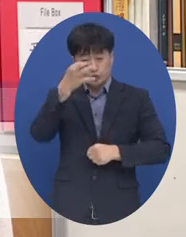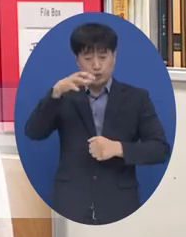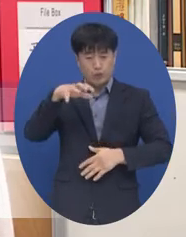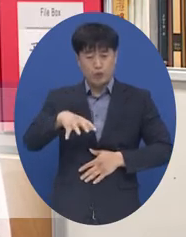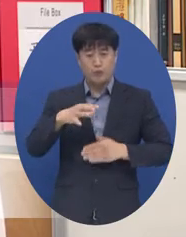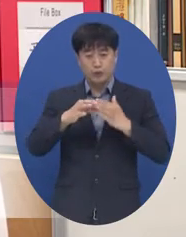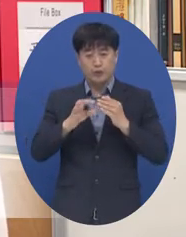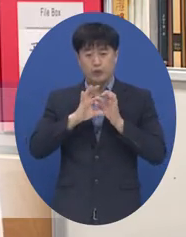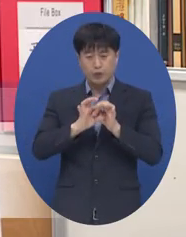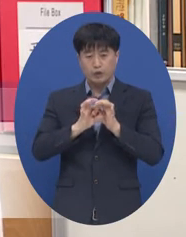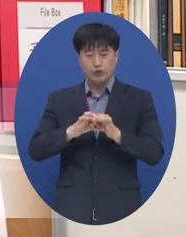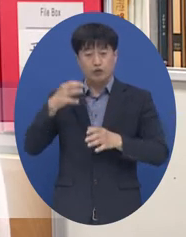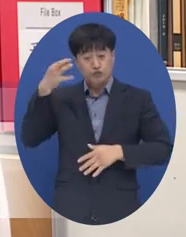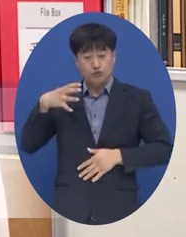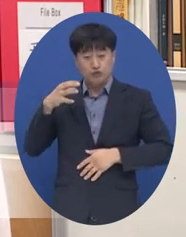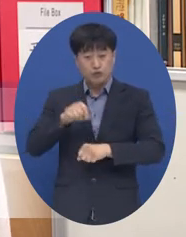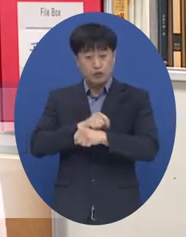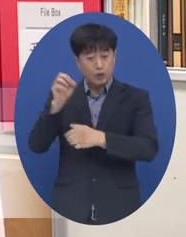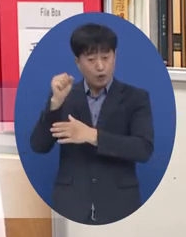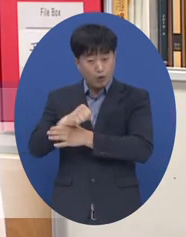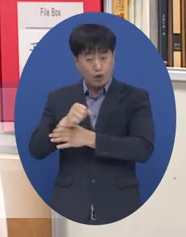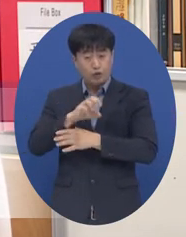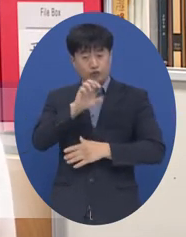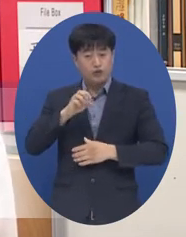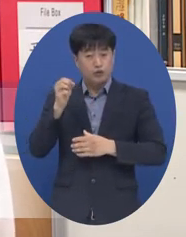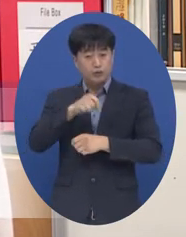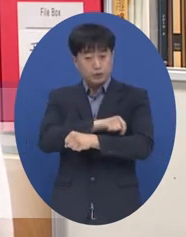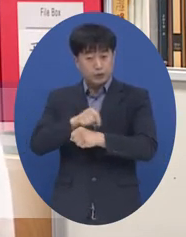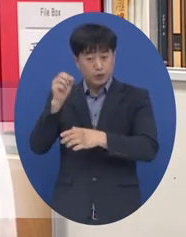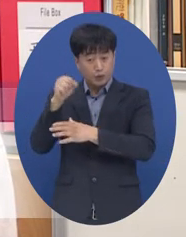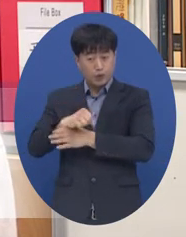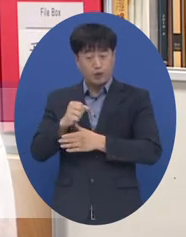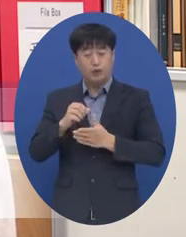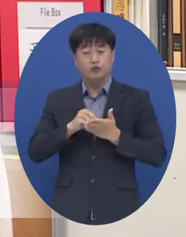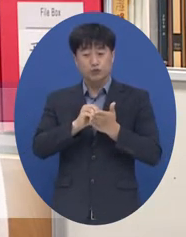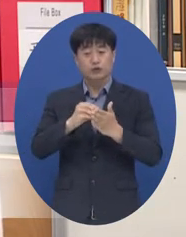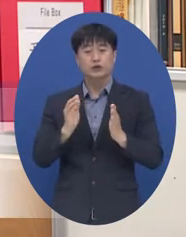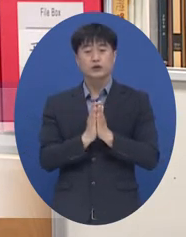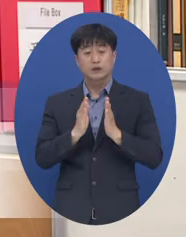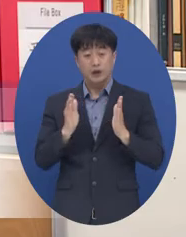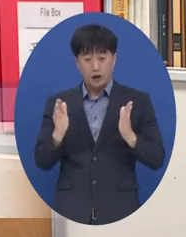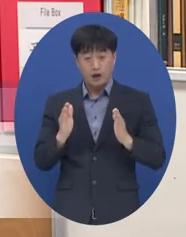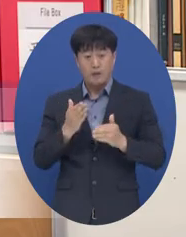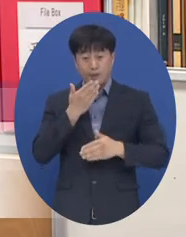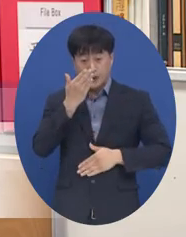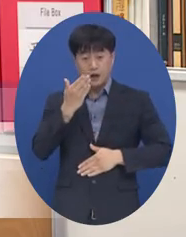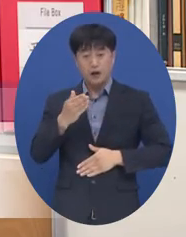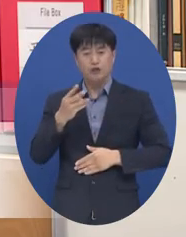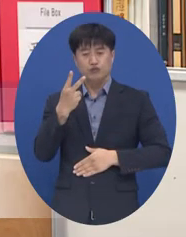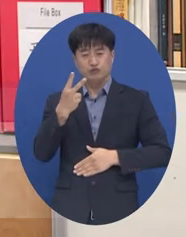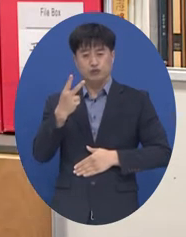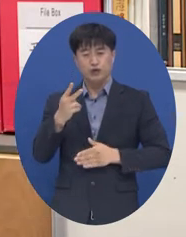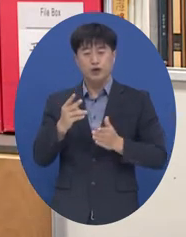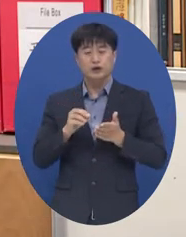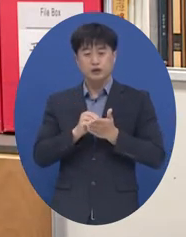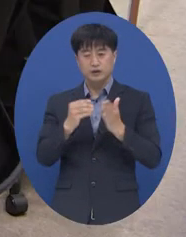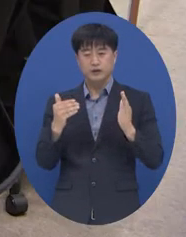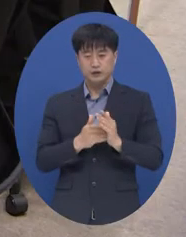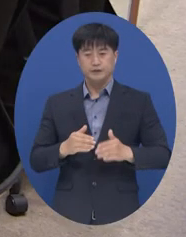통해서 우선 중국 특허와 유럽 특허 출원을 할 수 있게 되었고 실제로 두 건의 출원을